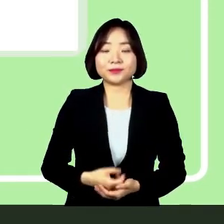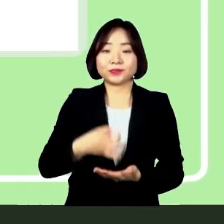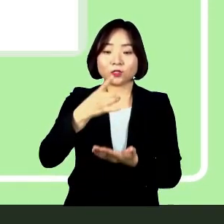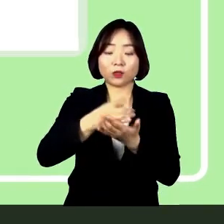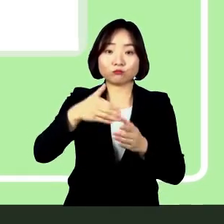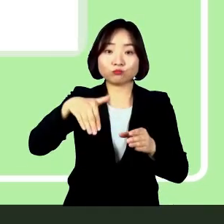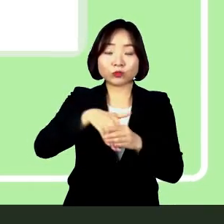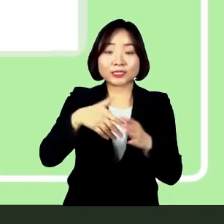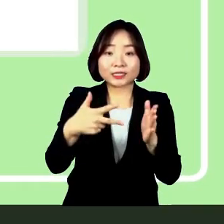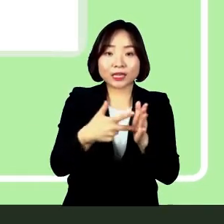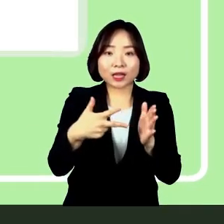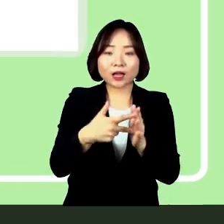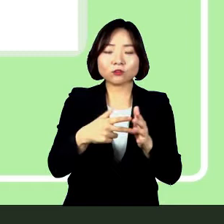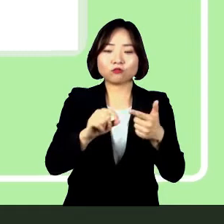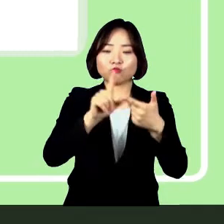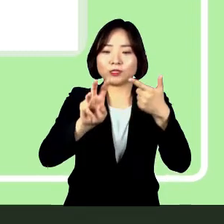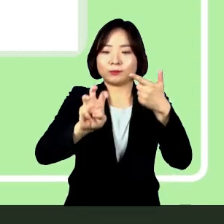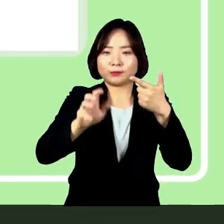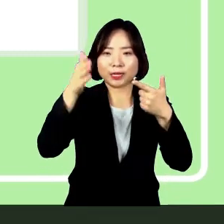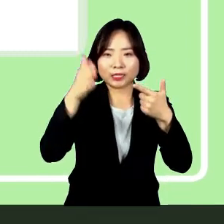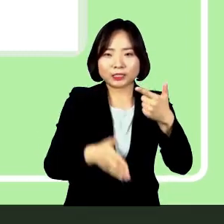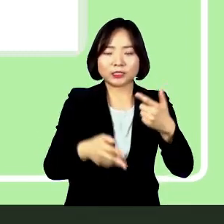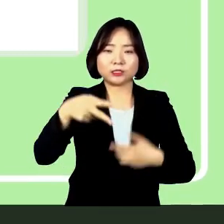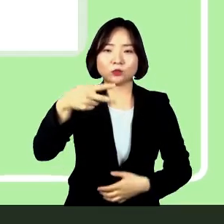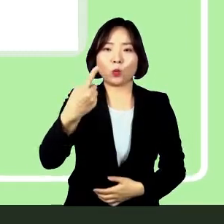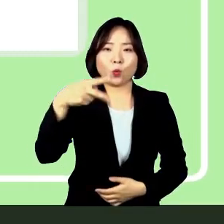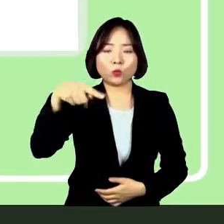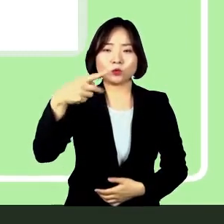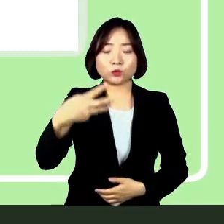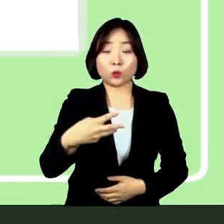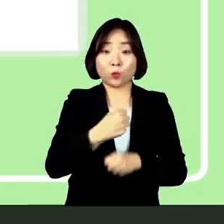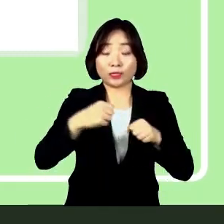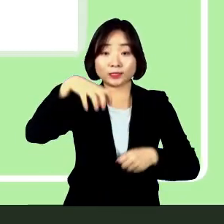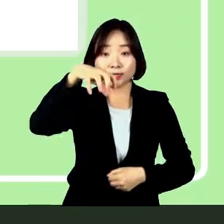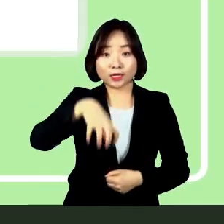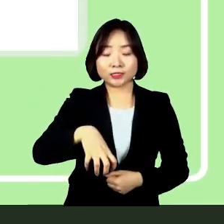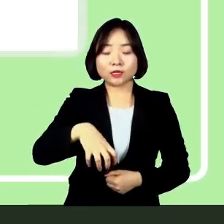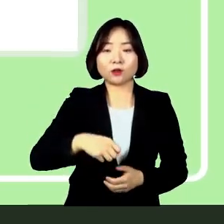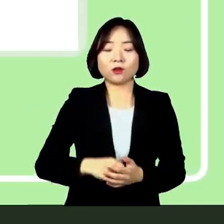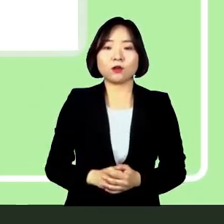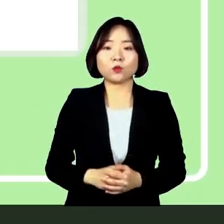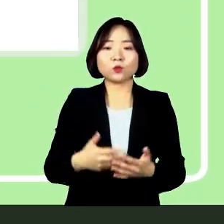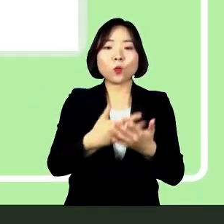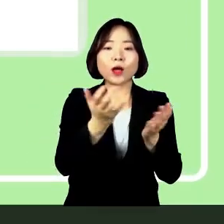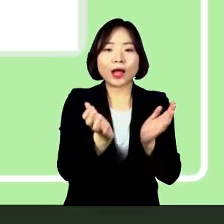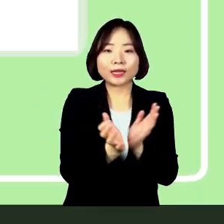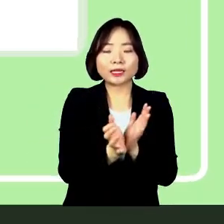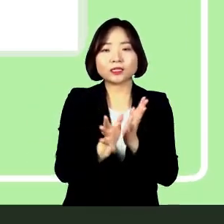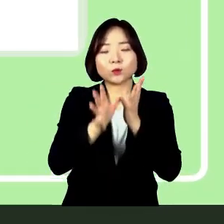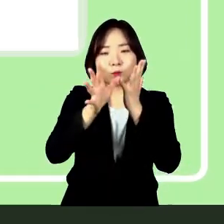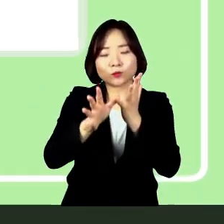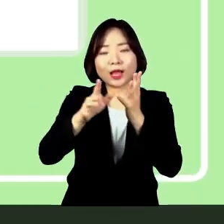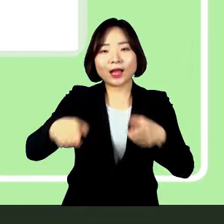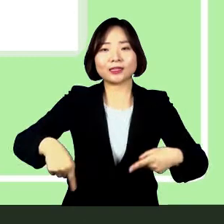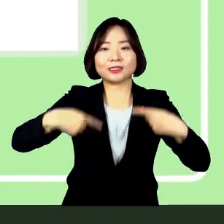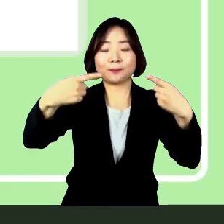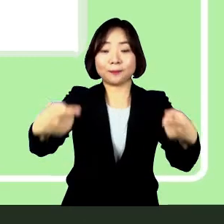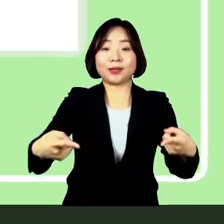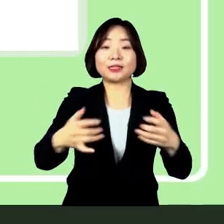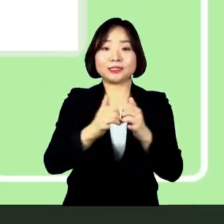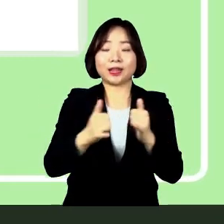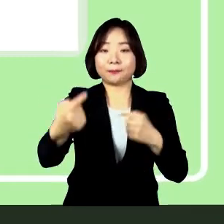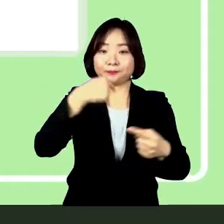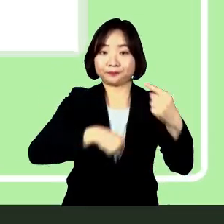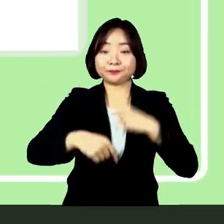천안문화재단이 오는 6월 30일까지 도솔광장에서 열릴 천안생활문화박람회 동아리 소풍가다에 참가할 단체를 모집합니다.